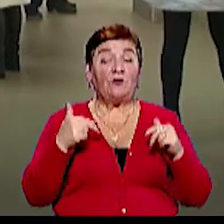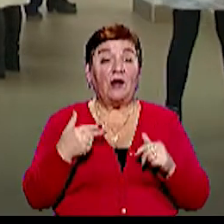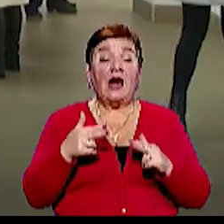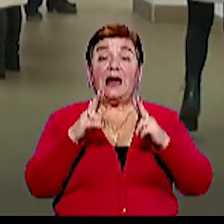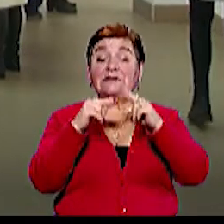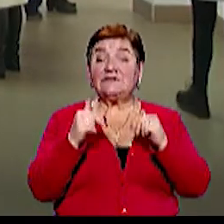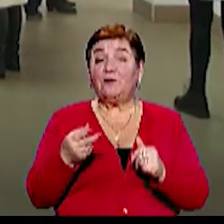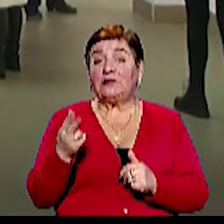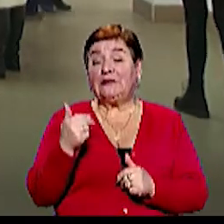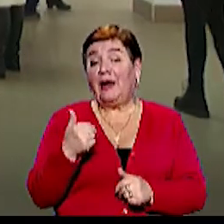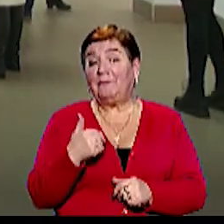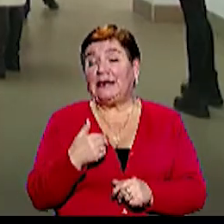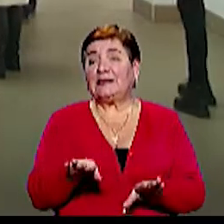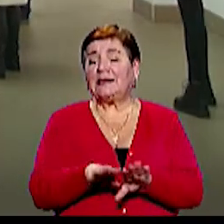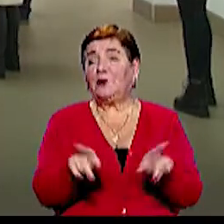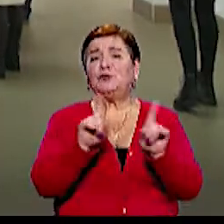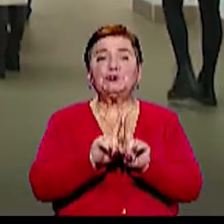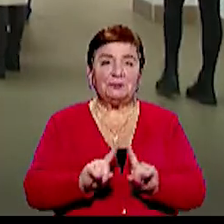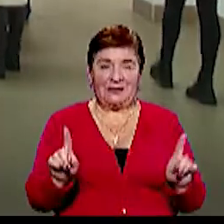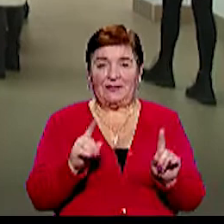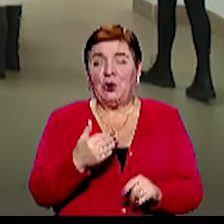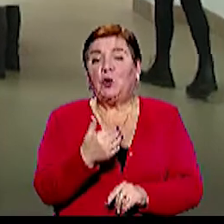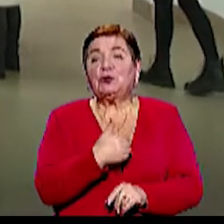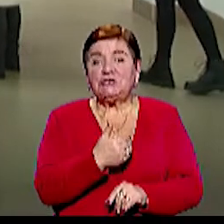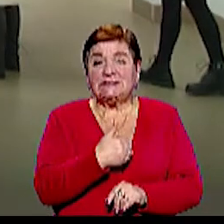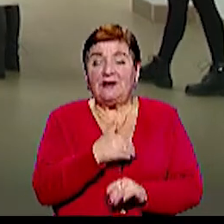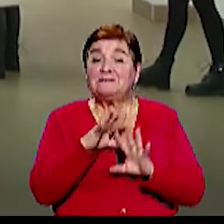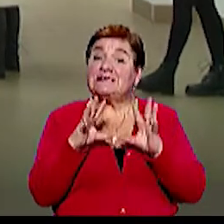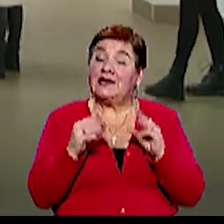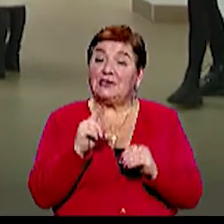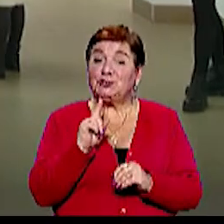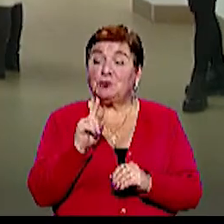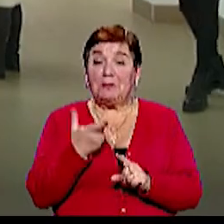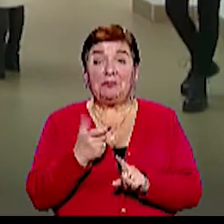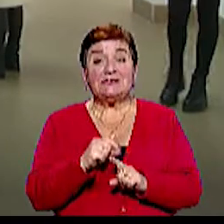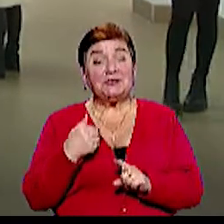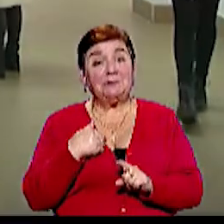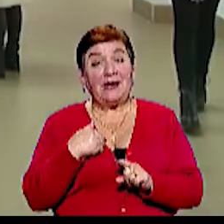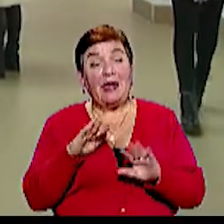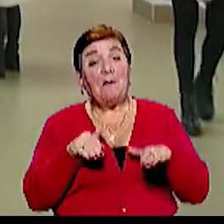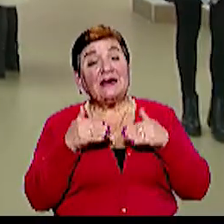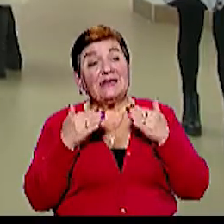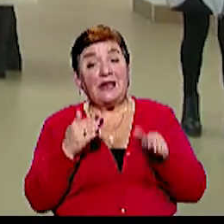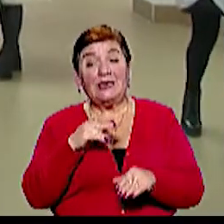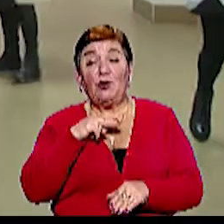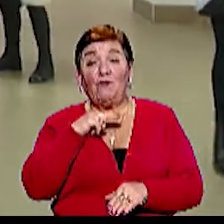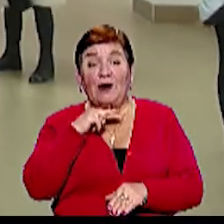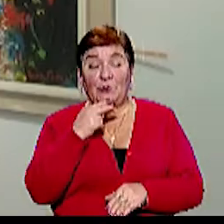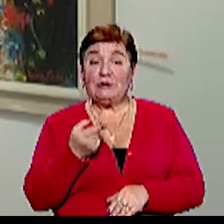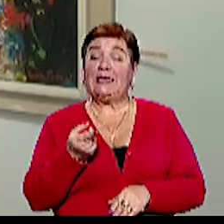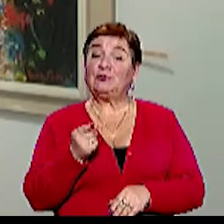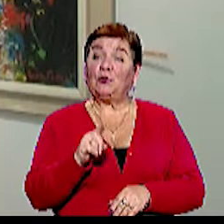воно чимось є таке особливе. В цей час хочеться взагалі, щоб ми більше приділяли увагу часу мистецтву, тому